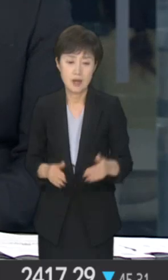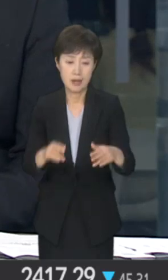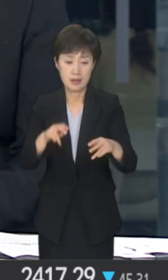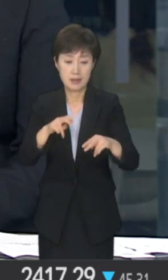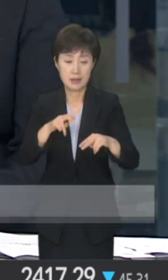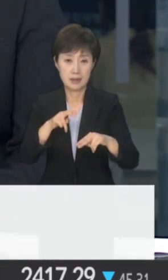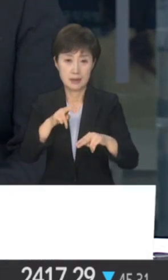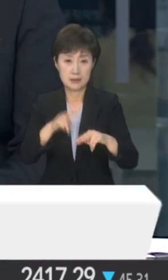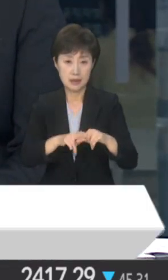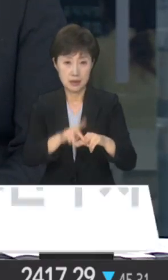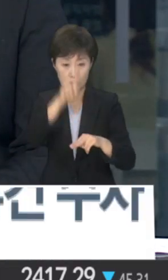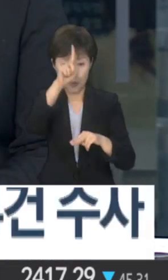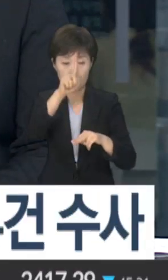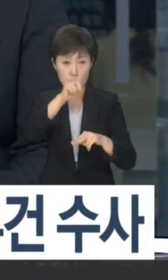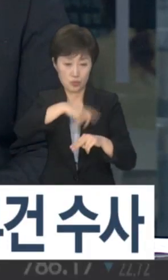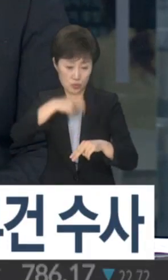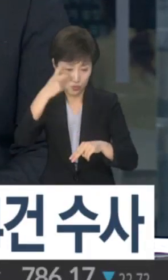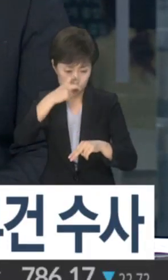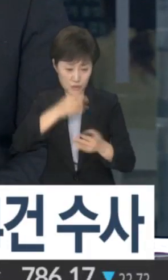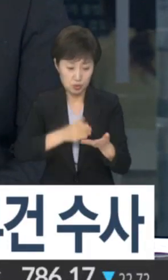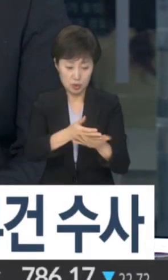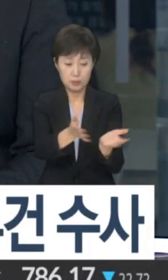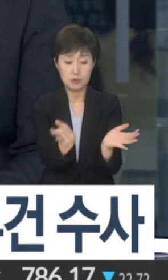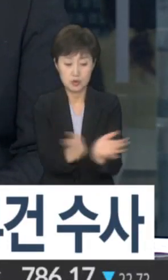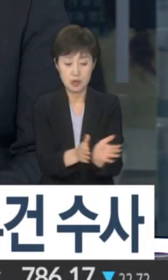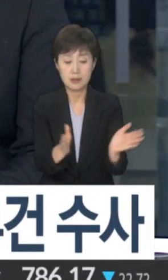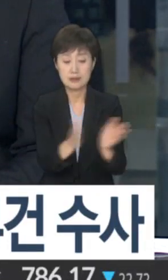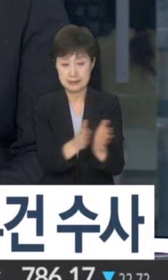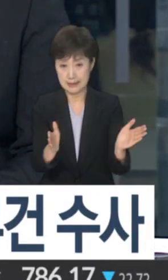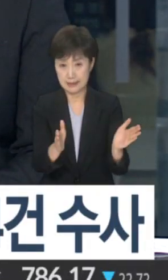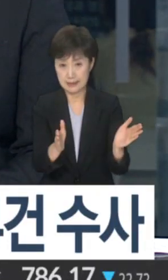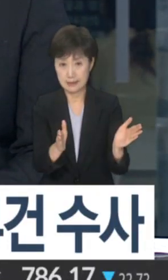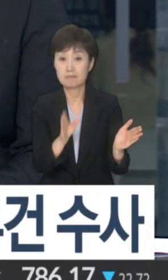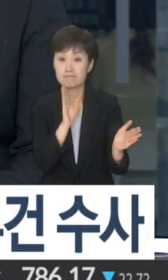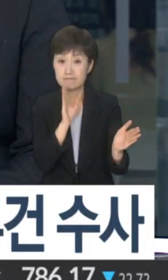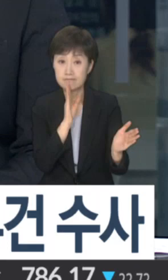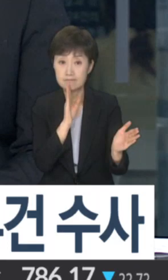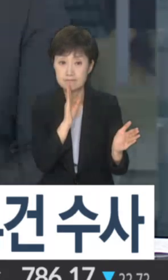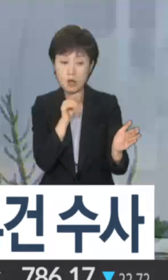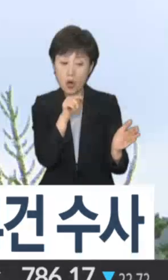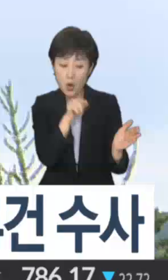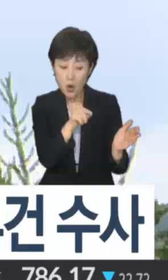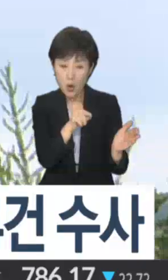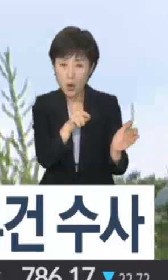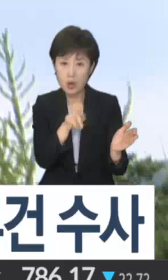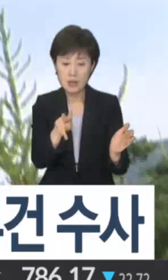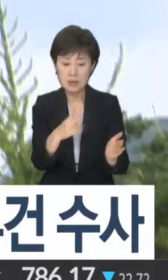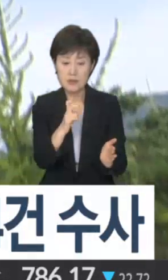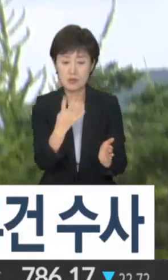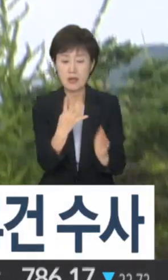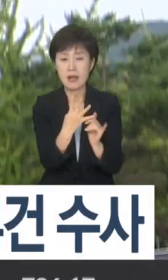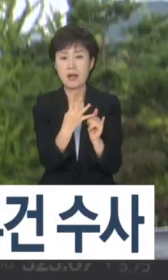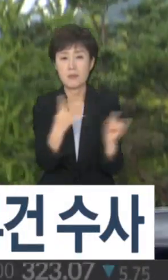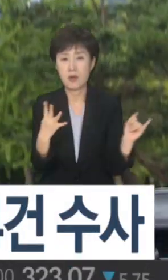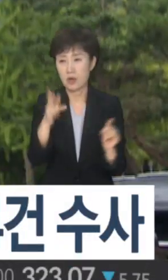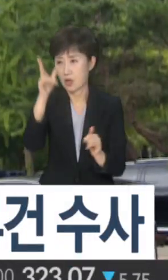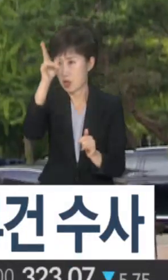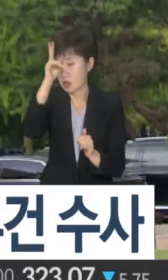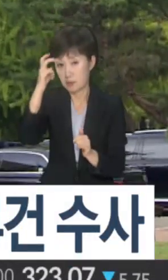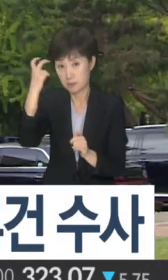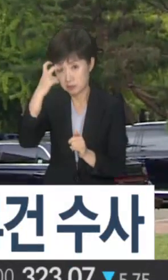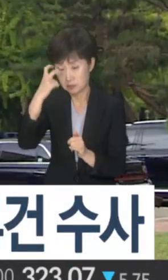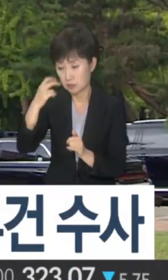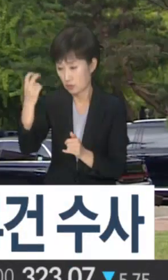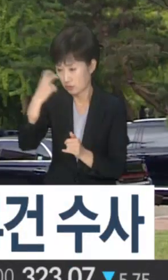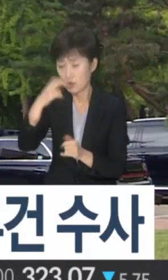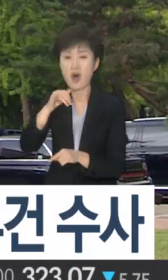고위공직자 범죄 수사처 출범한 이후 검찰과 경찰로부터 24건의 수사 개시 통보를 받은